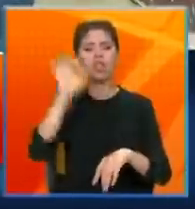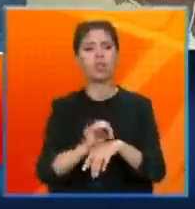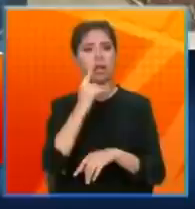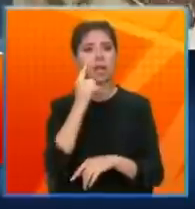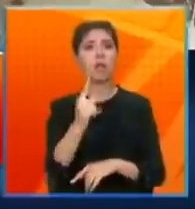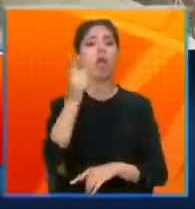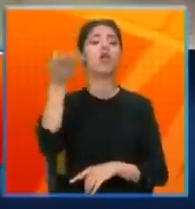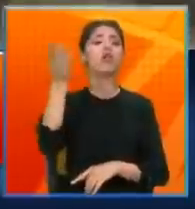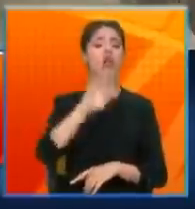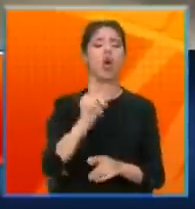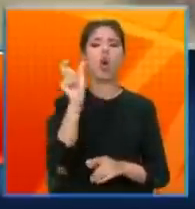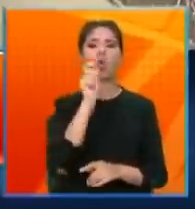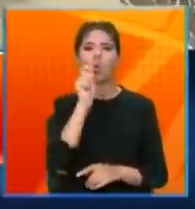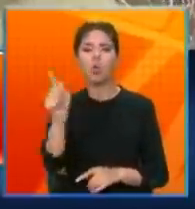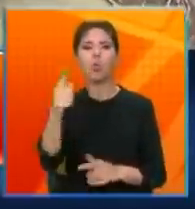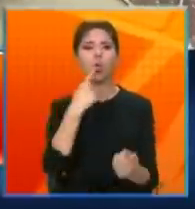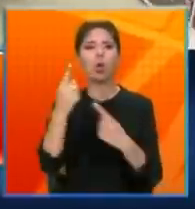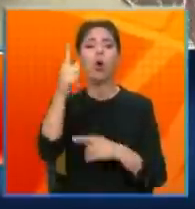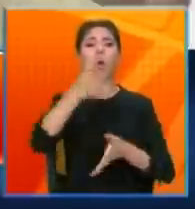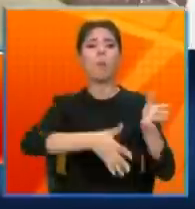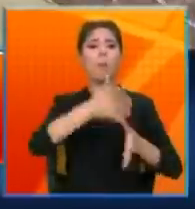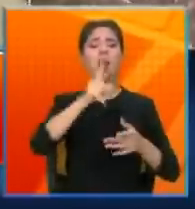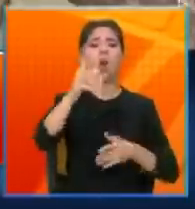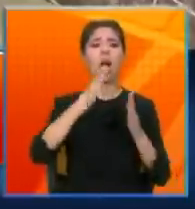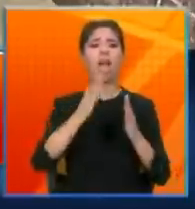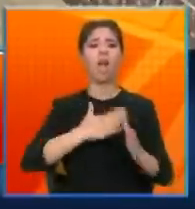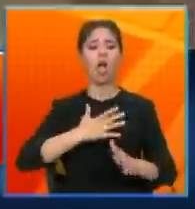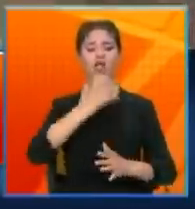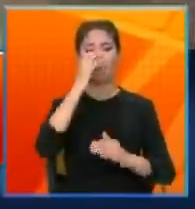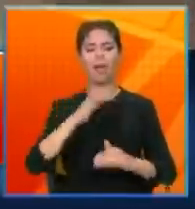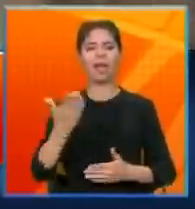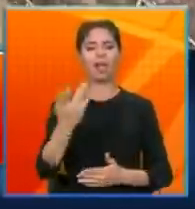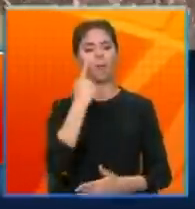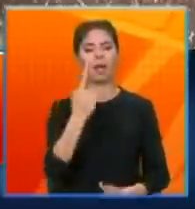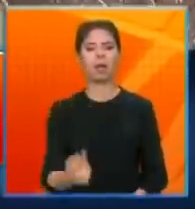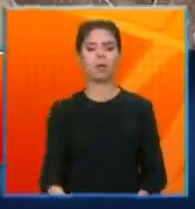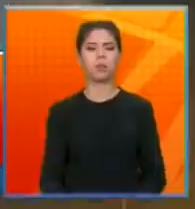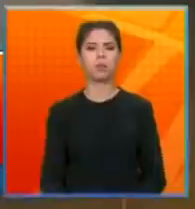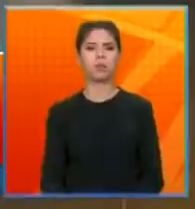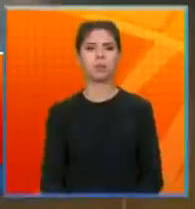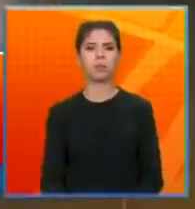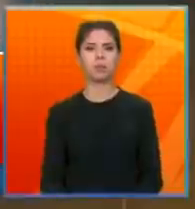Ardından sözü Umut Erol'a vereceğim. Çünkü Umut o mahallede, o evin önünde bekliyor beni.